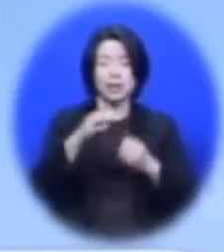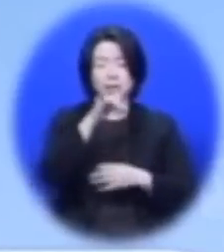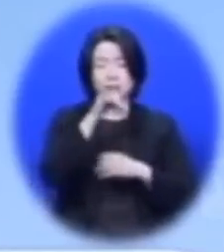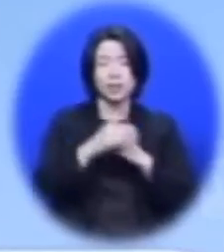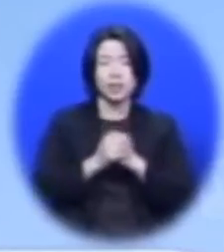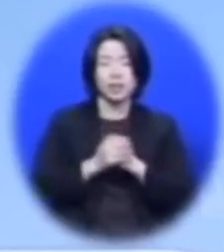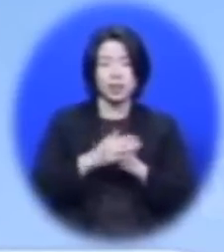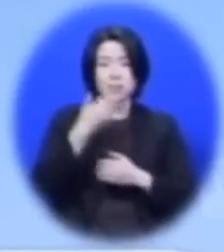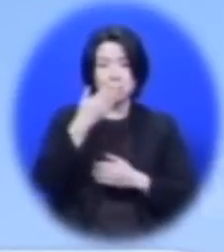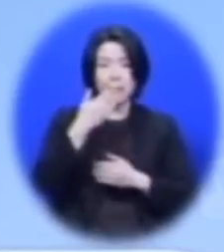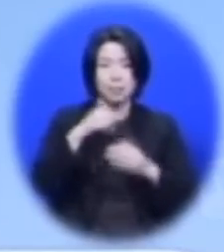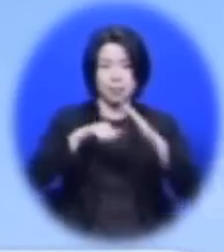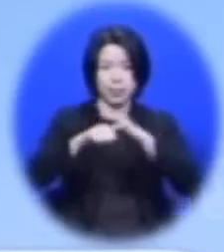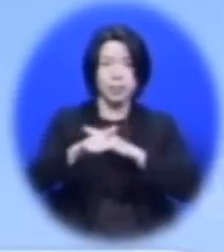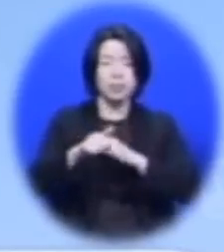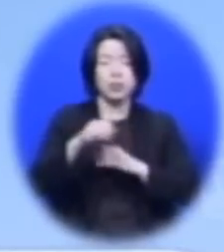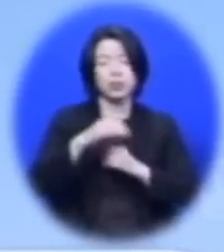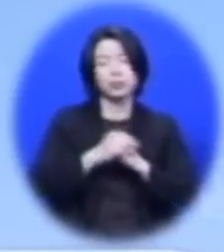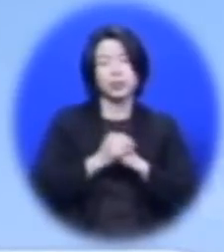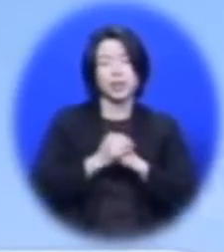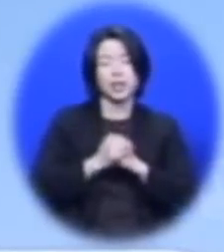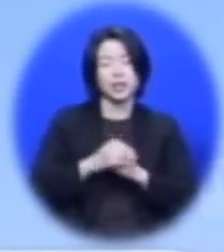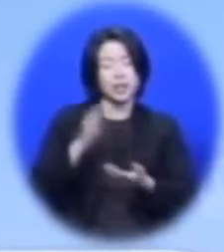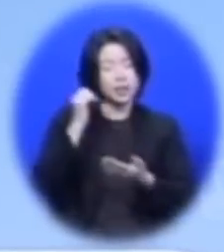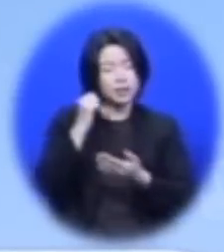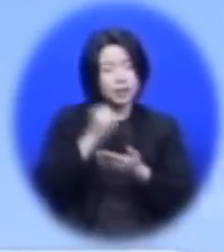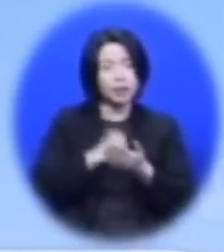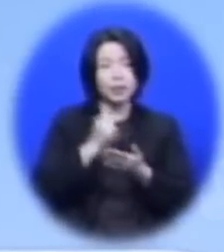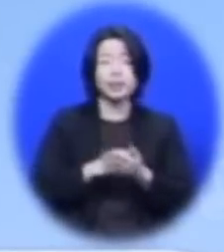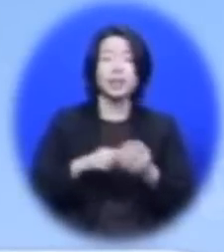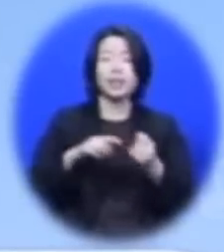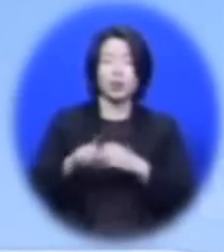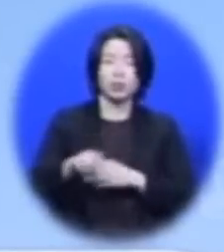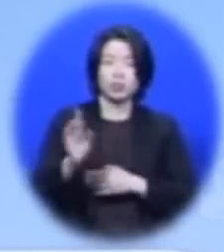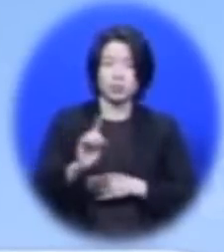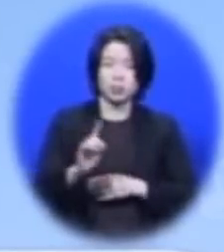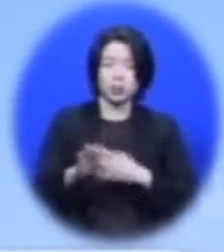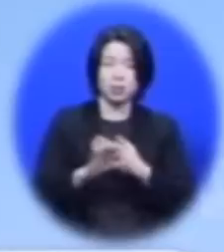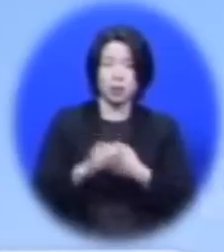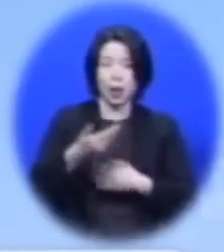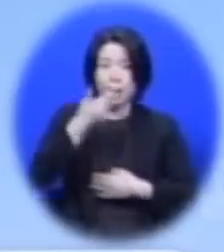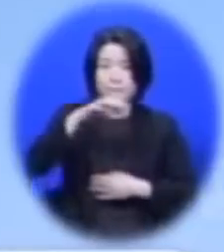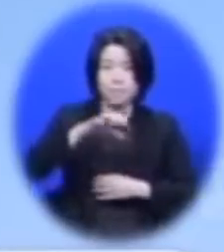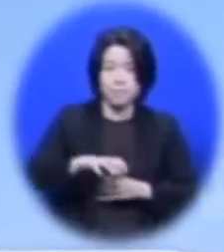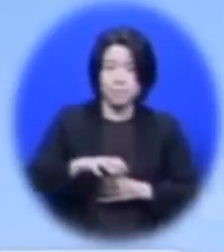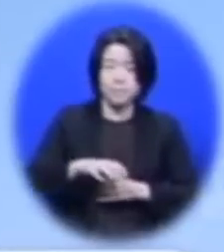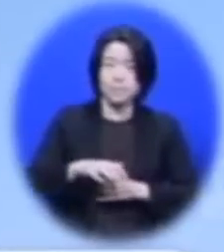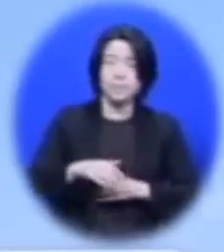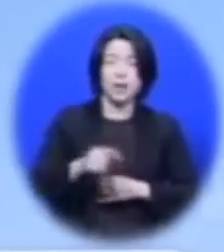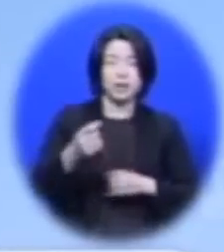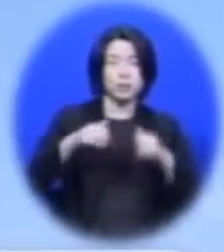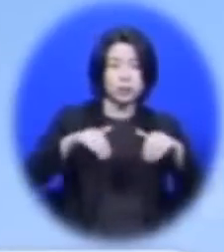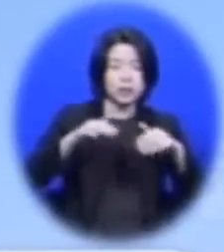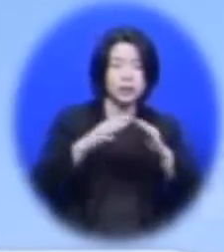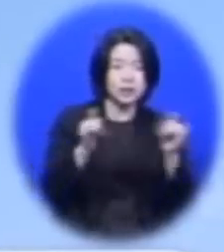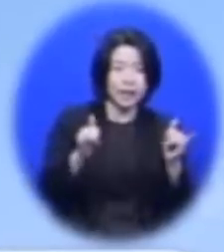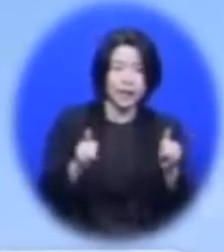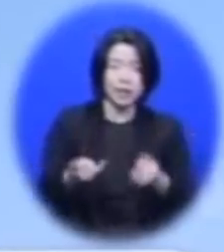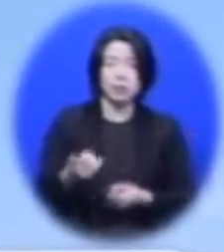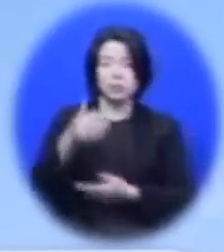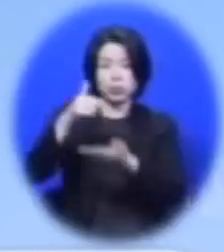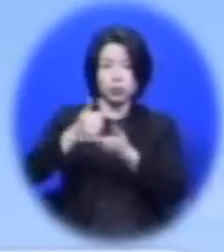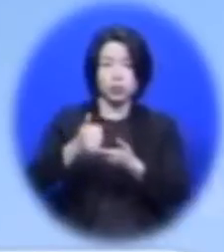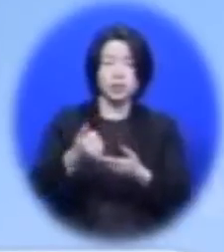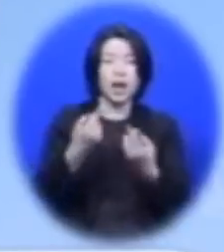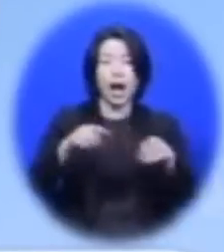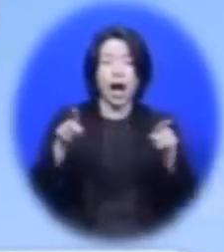식사 기도를. 그런데 참 안타까운 것은 그렇게 식당에 있는 조그만 식당 주인, 거기 함께 밥 먹는